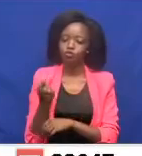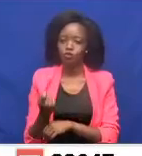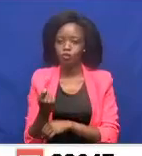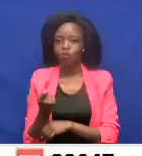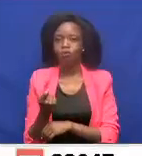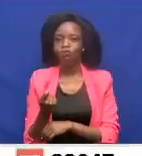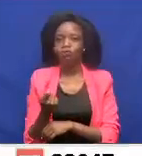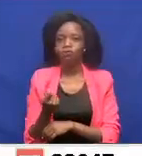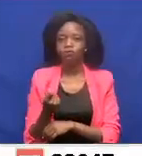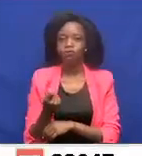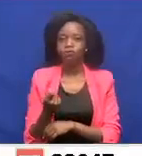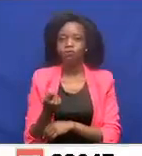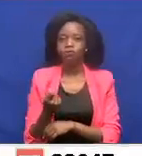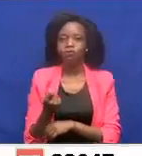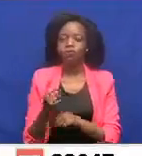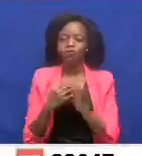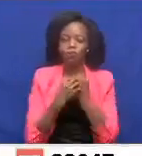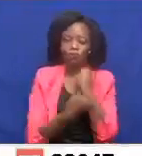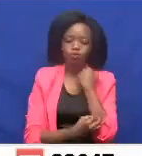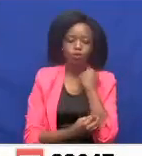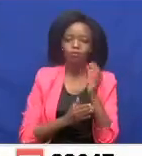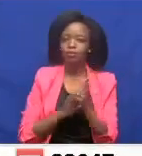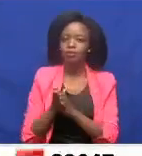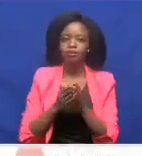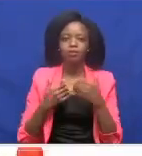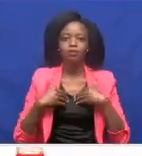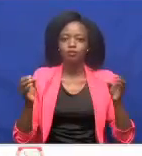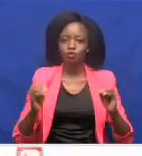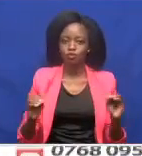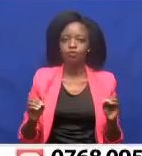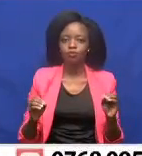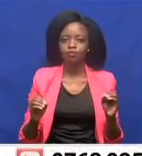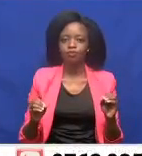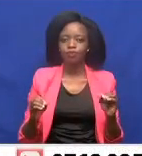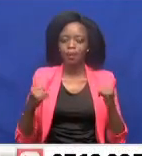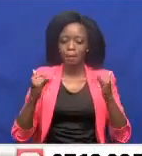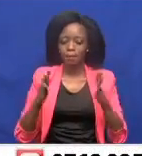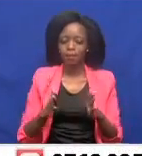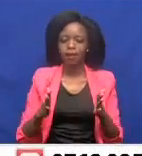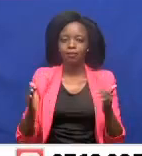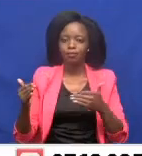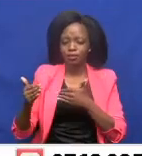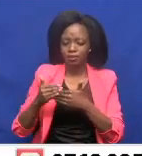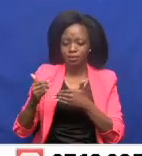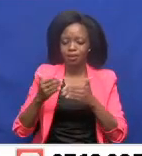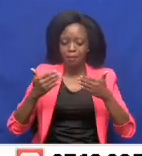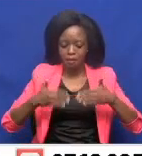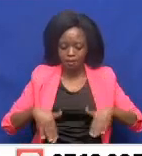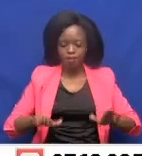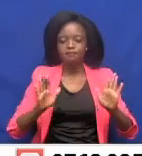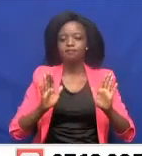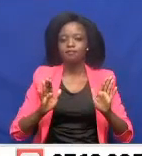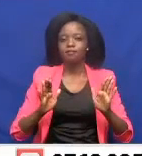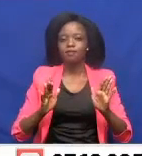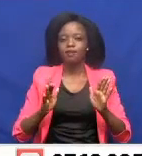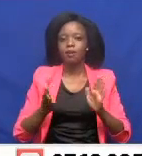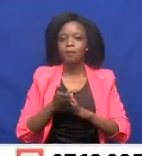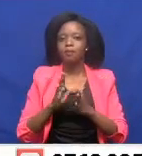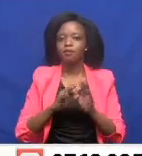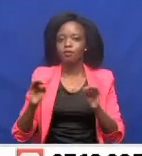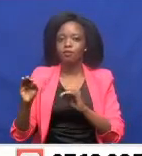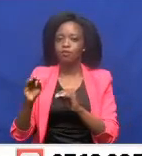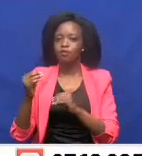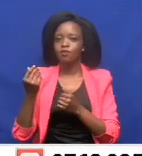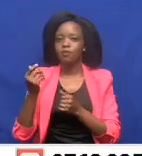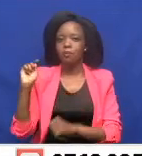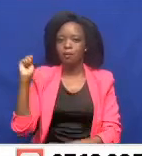na kucheza cheza broke and unmotivated the aspiring midfielder almost surrendered his dreams before earning a call up to Harambee Stars under 23